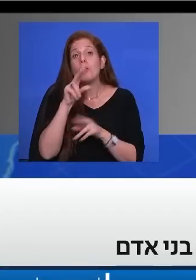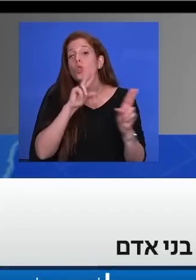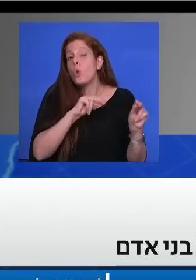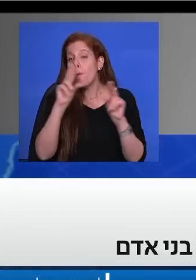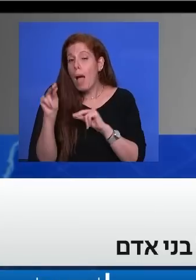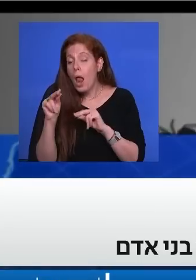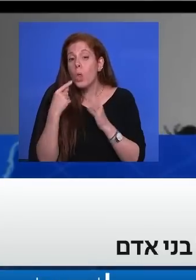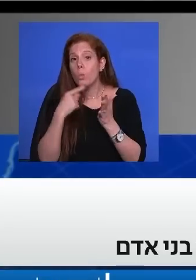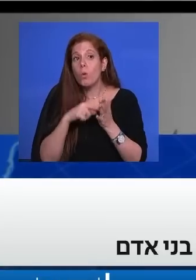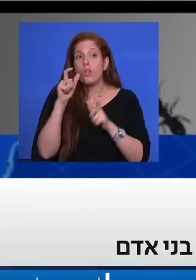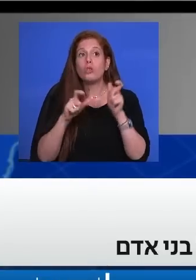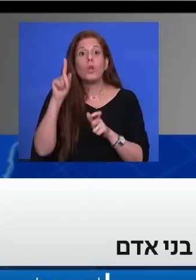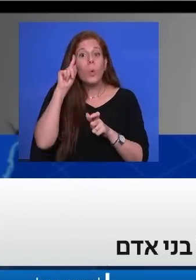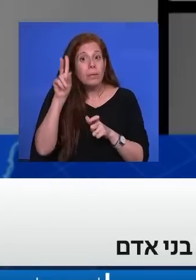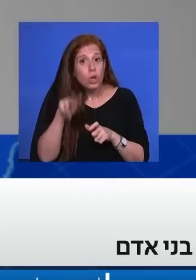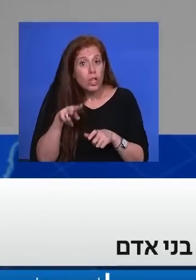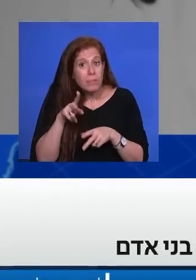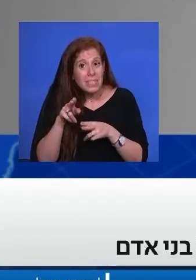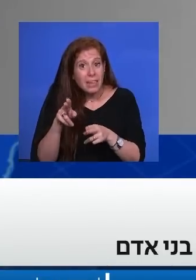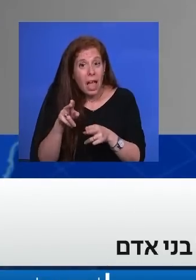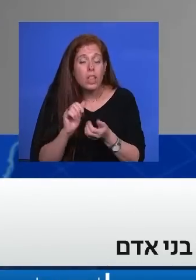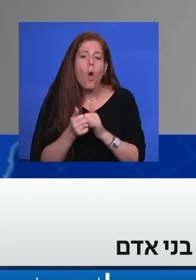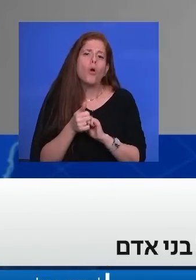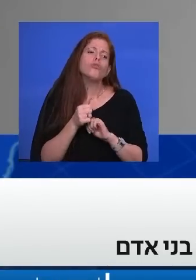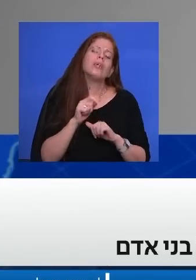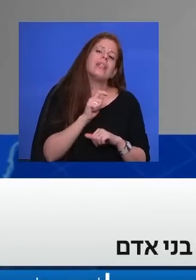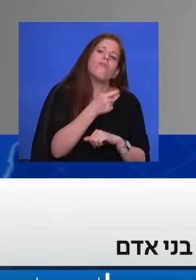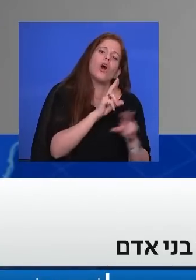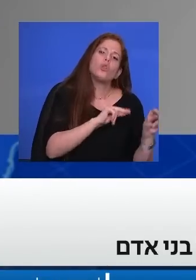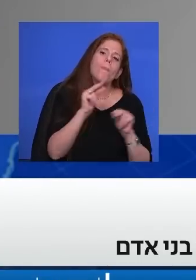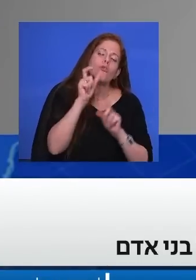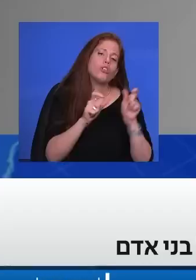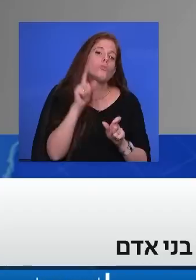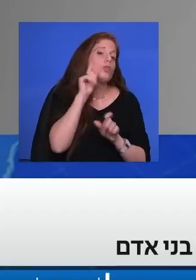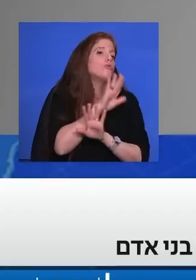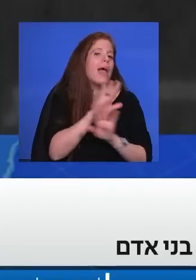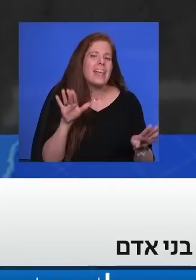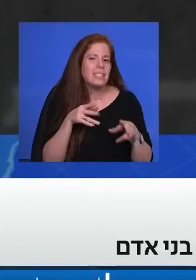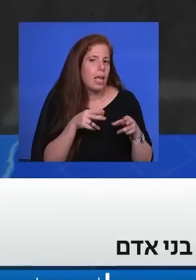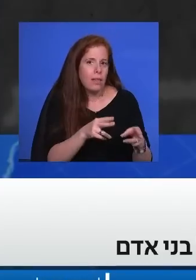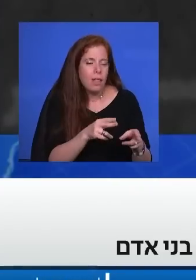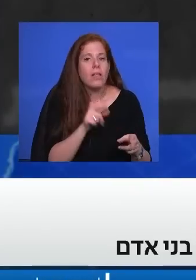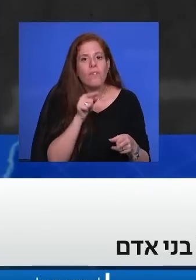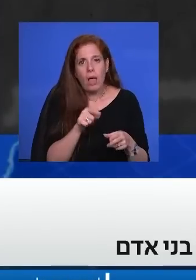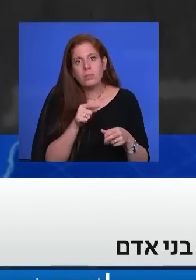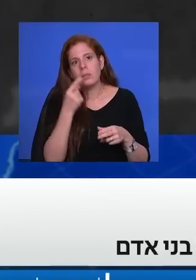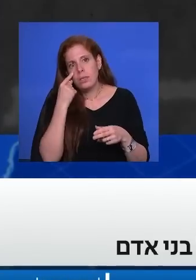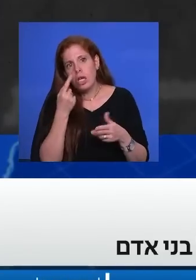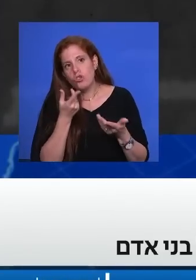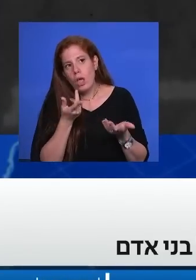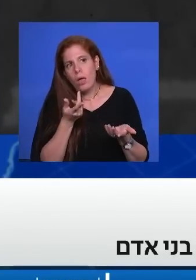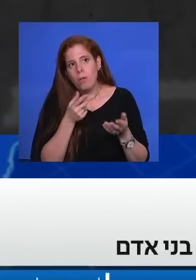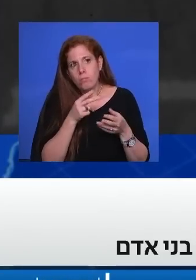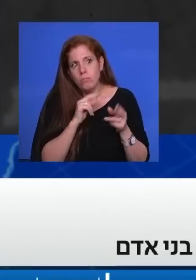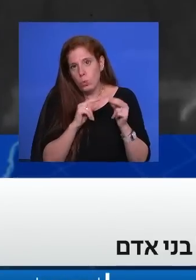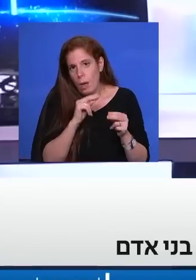לדוגמאות של אנשים שאנחנו יודעים שיש להם סרטן, או שהיא דווקא דומה לדוגמאות של אנשים שאנחנו יודעים שאין להם סרטן, ואז הוא כנראה שמדובר. אבל